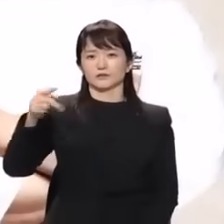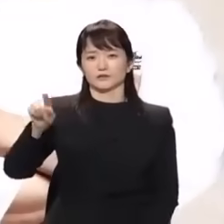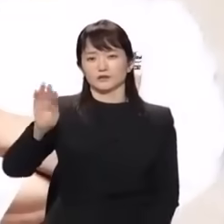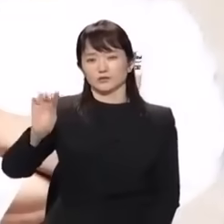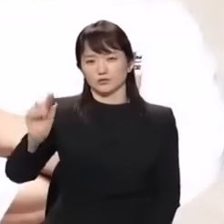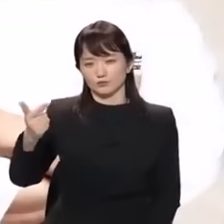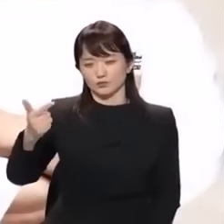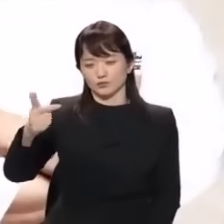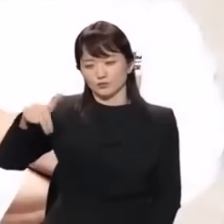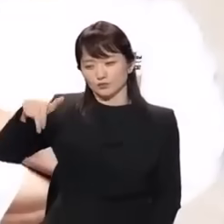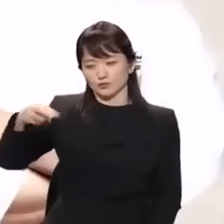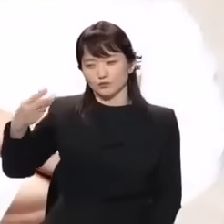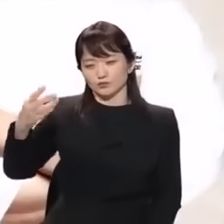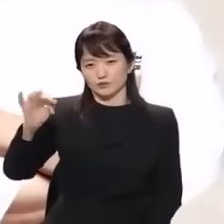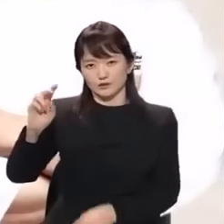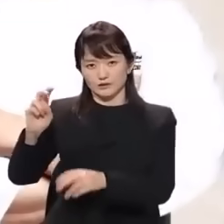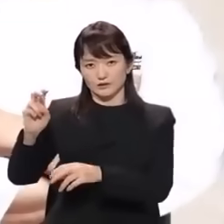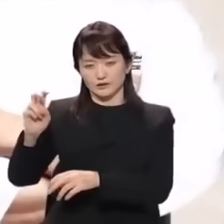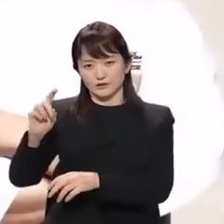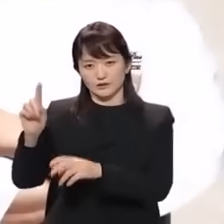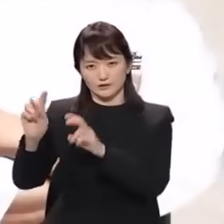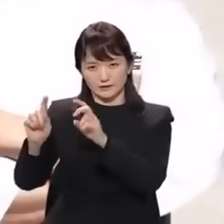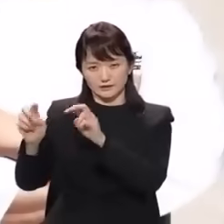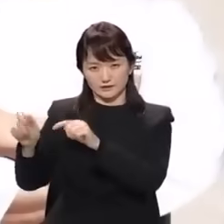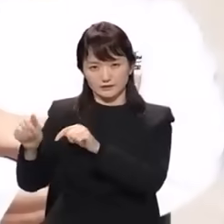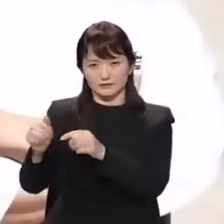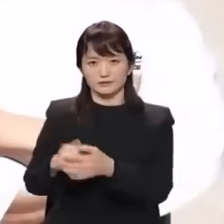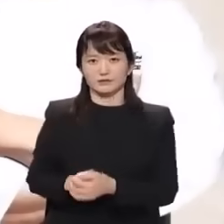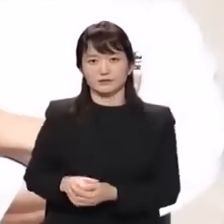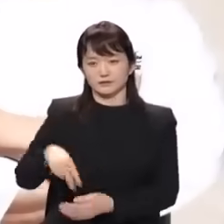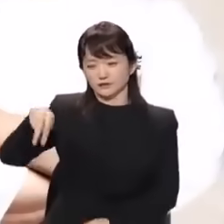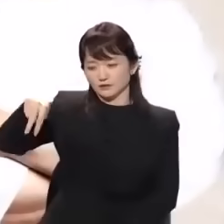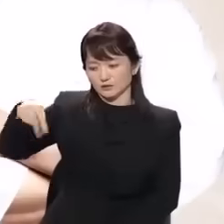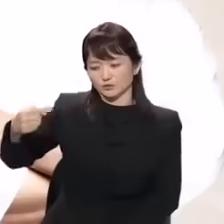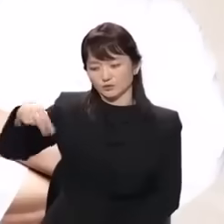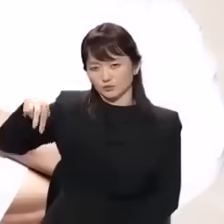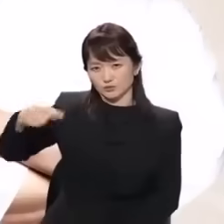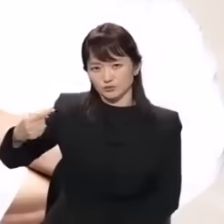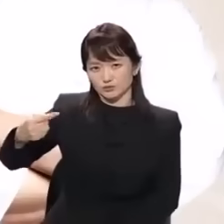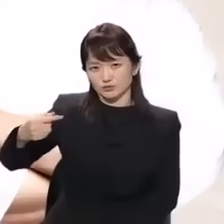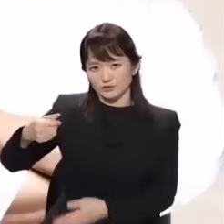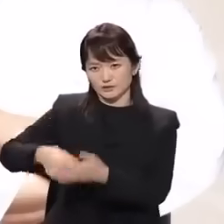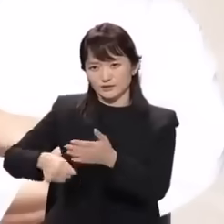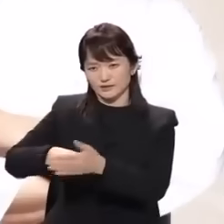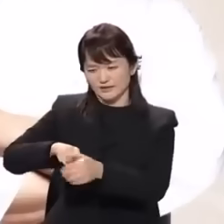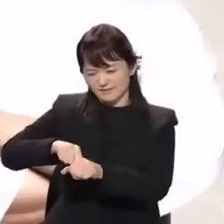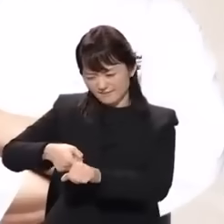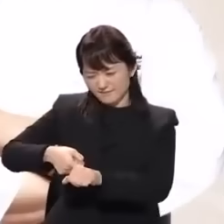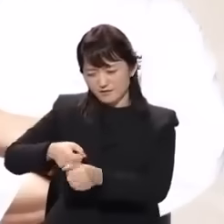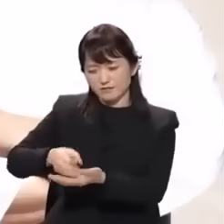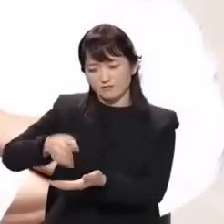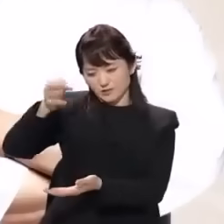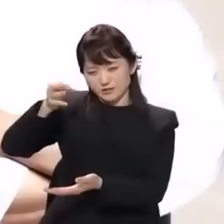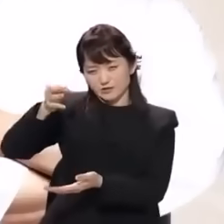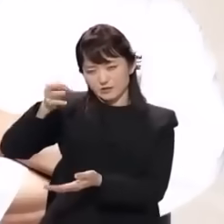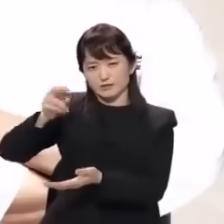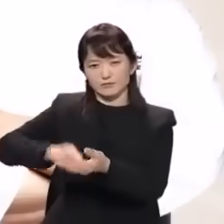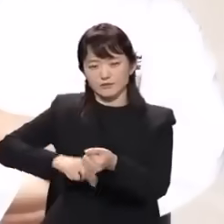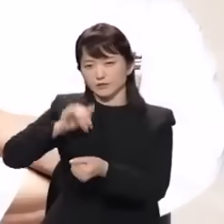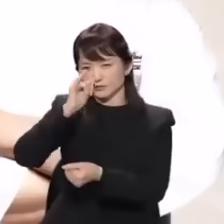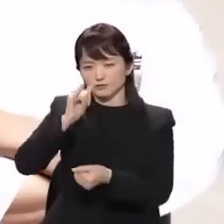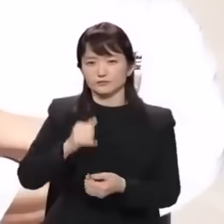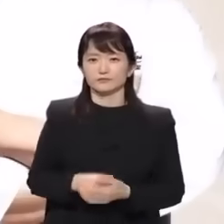백종원 대표가 대표인 더본 코리아에서 소스와 제품을 강제로 어허 강제로 비싸게 팔고 있다 이런